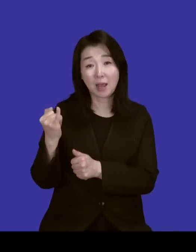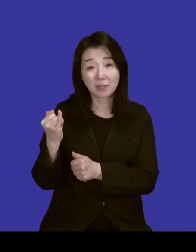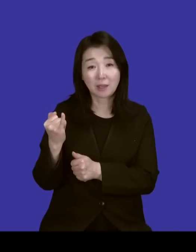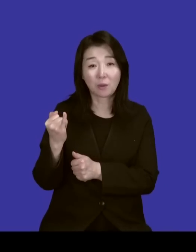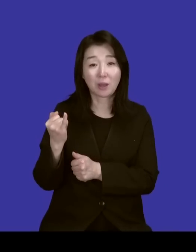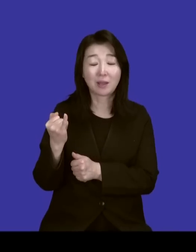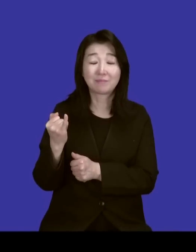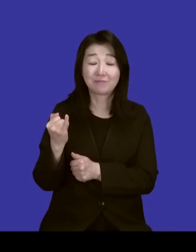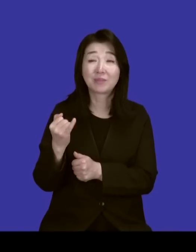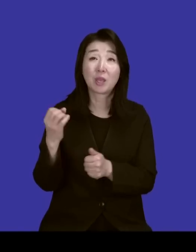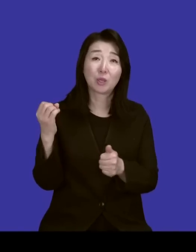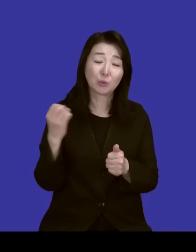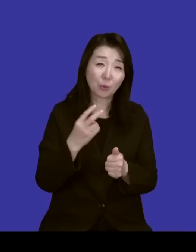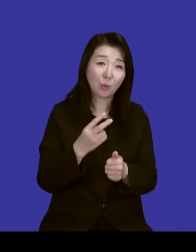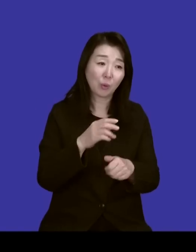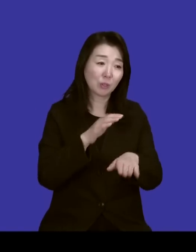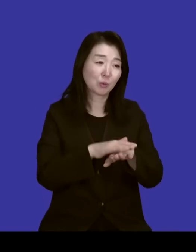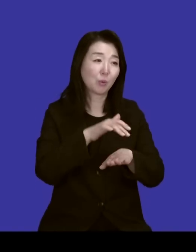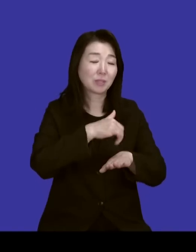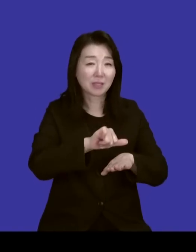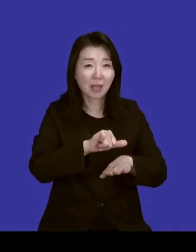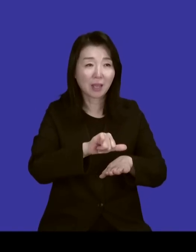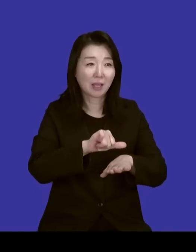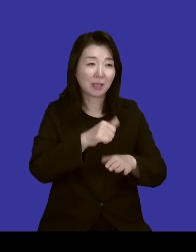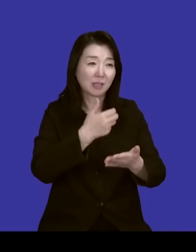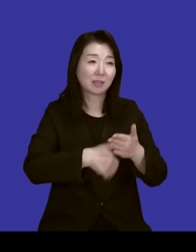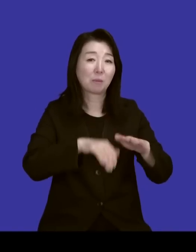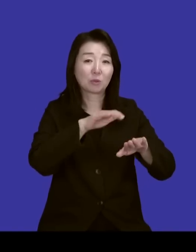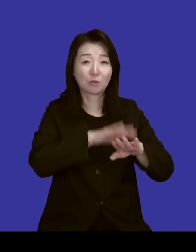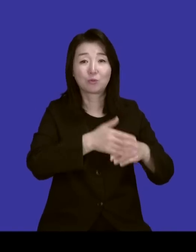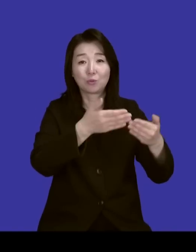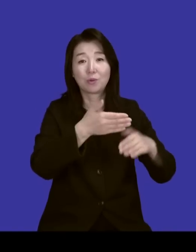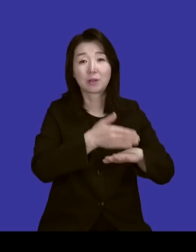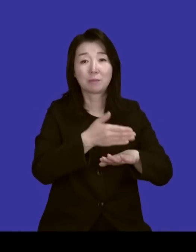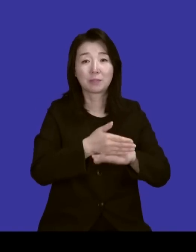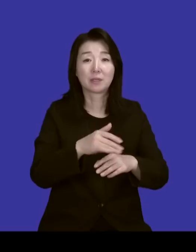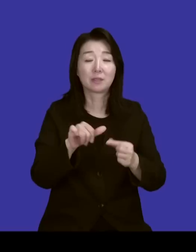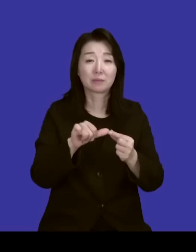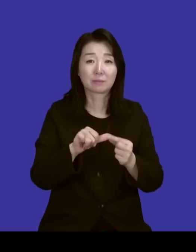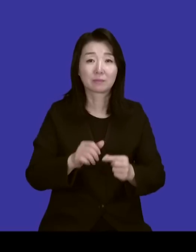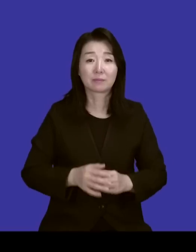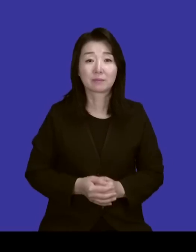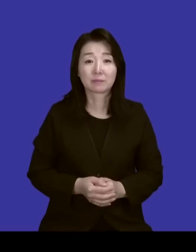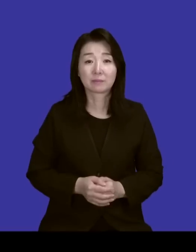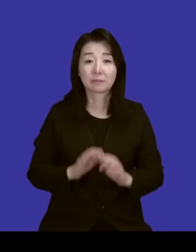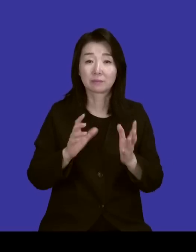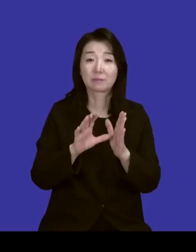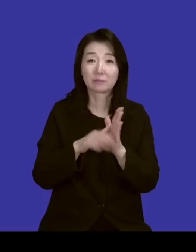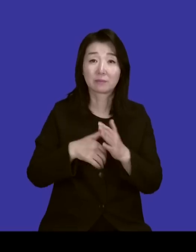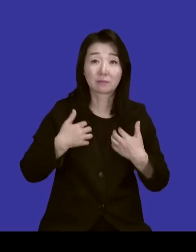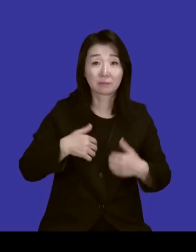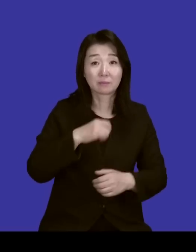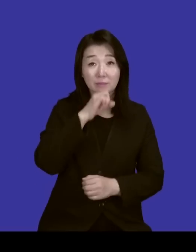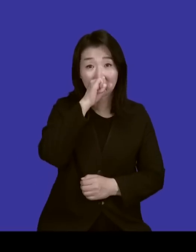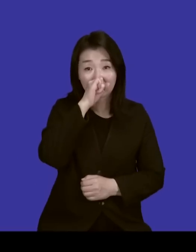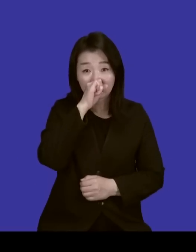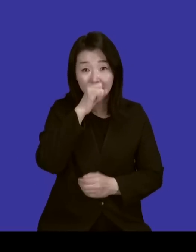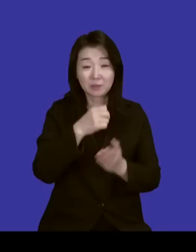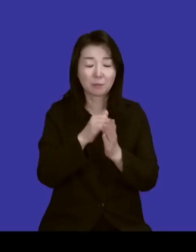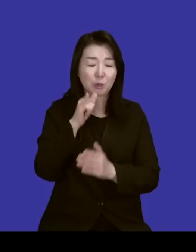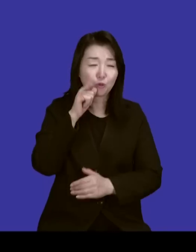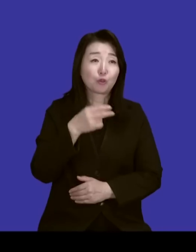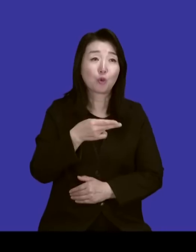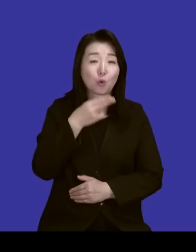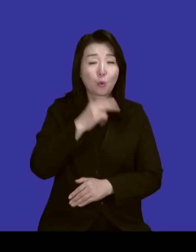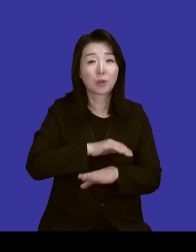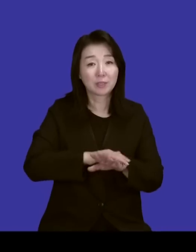덩어리 손자를 남겨주어 감사합니다. 다섯 번째, 어려서 게임을 좋아하더니 중독되지 않고